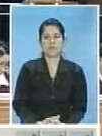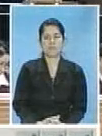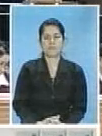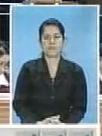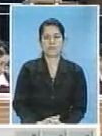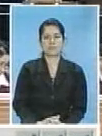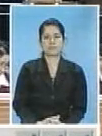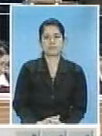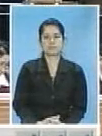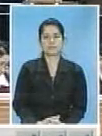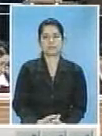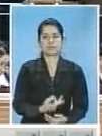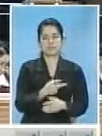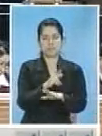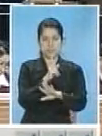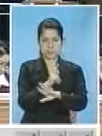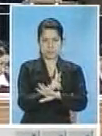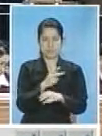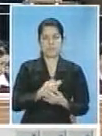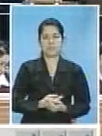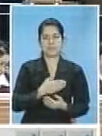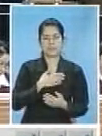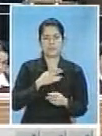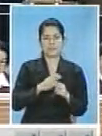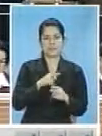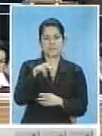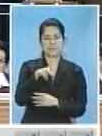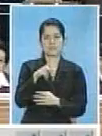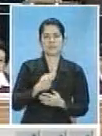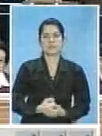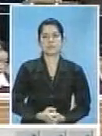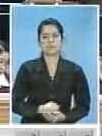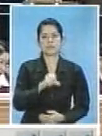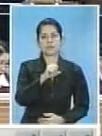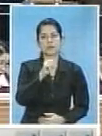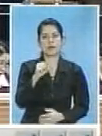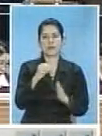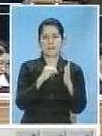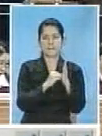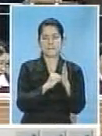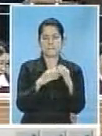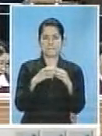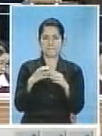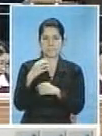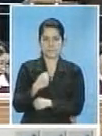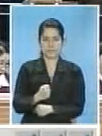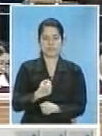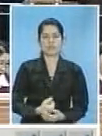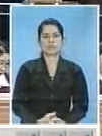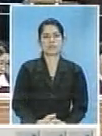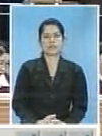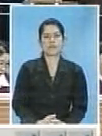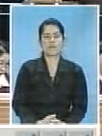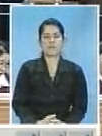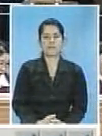เรียนท่านประธานสภาที่เคารพพุทธิพงศ์ปุณกันต์สมาชิกสภาผู้แทนราษฎรกรุงเทพมหานครพรรคประชาธิปัตย์ครับ